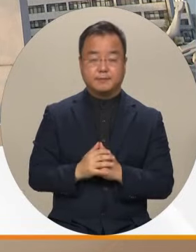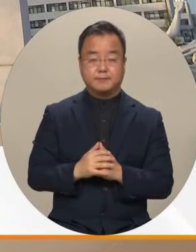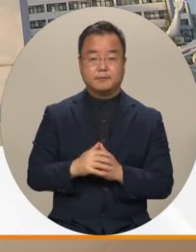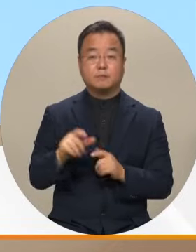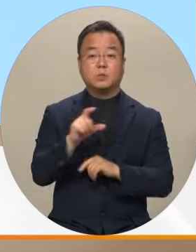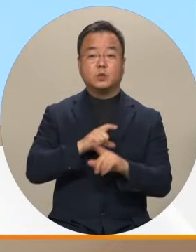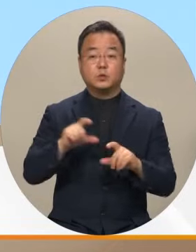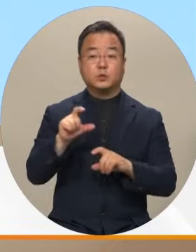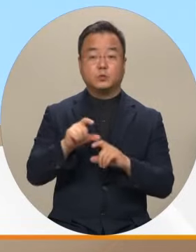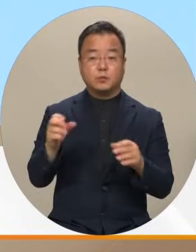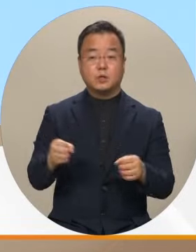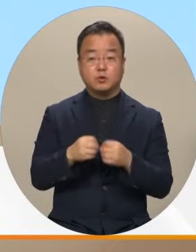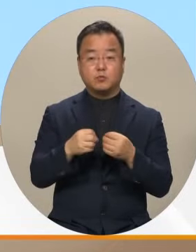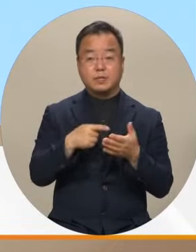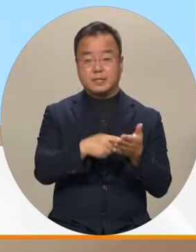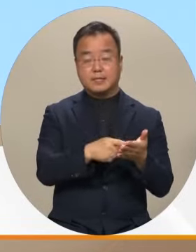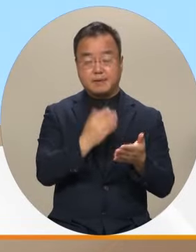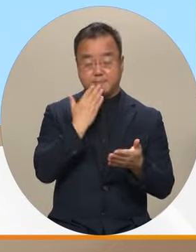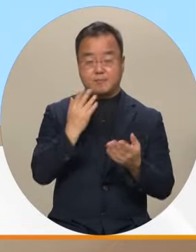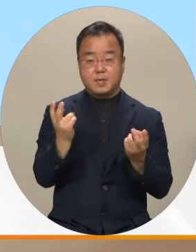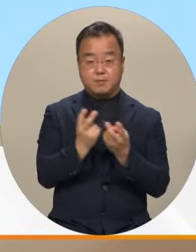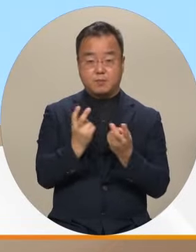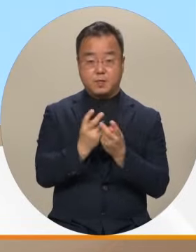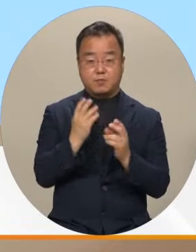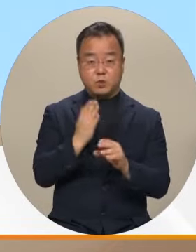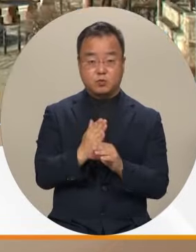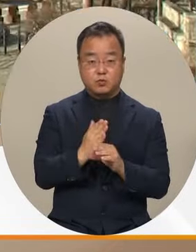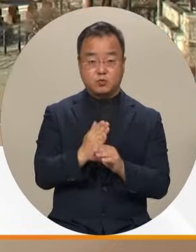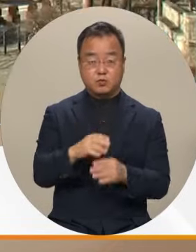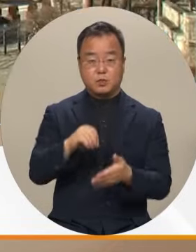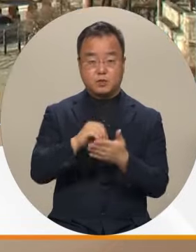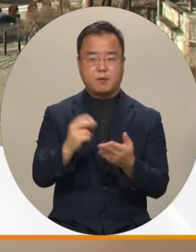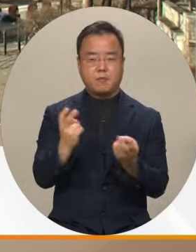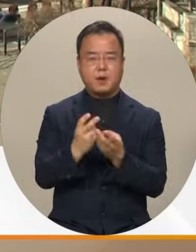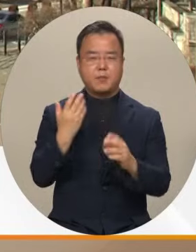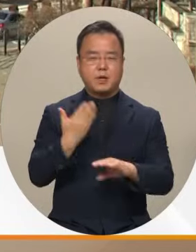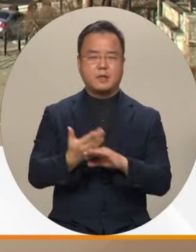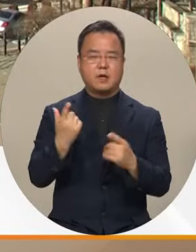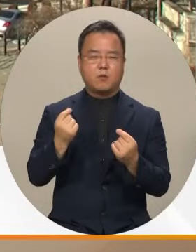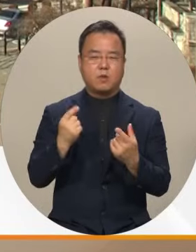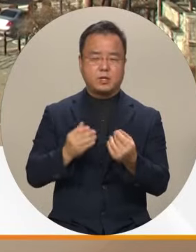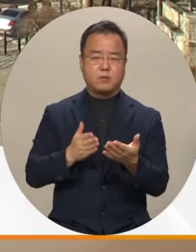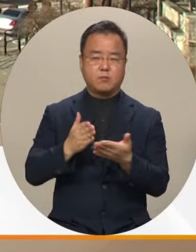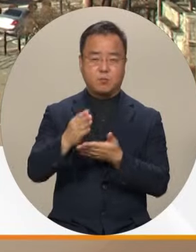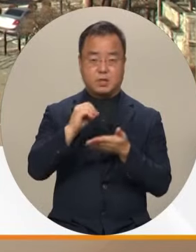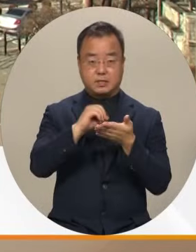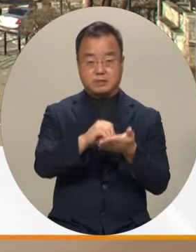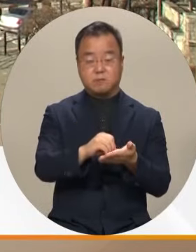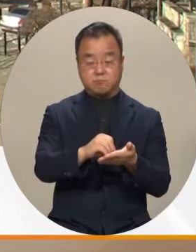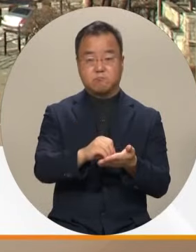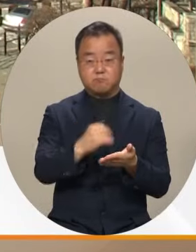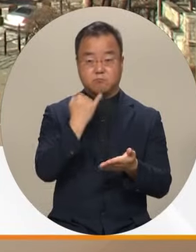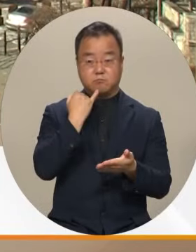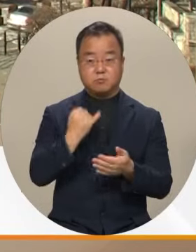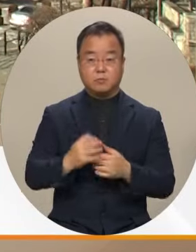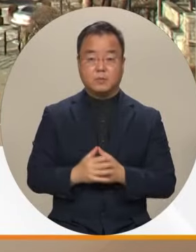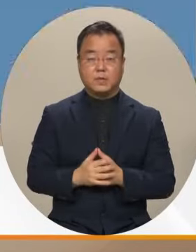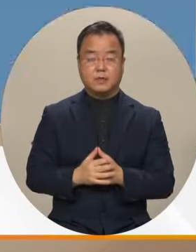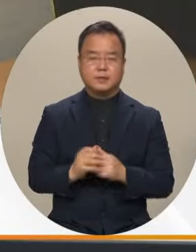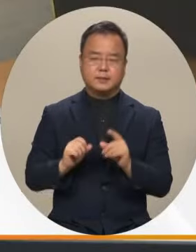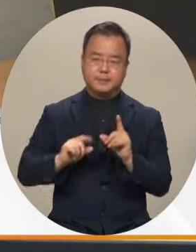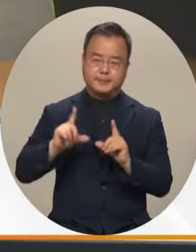추가적으로 중복 지원이 가능한 전형의 경우에 전형을 다르게 해서 동일학과 재원하는 것은 가능합니다네네